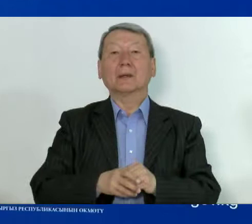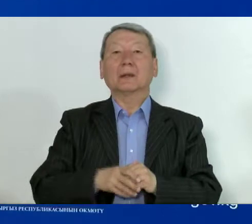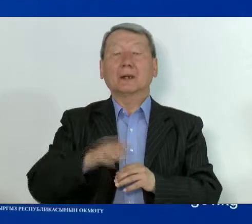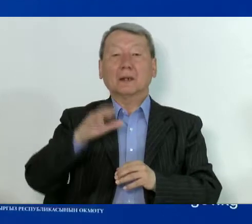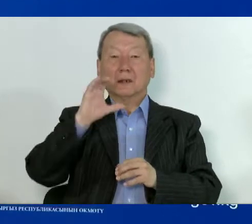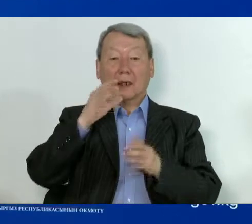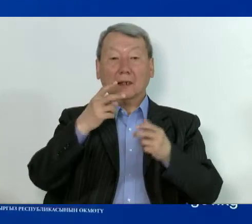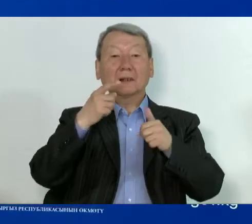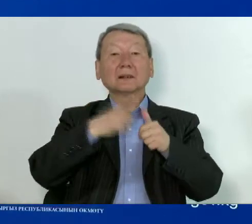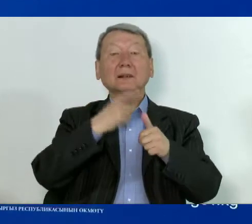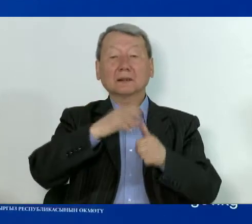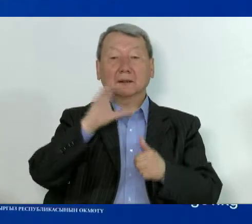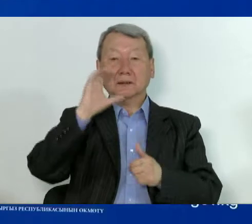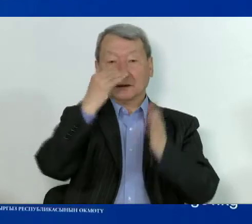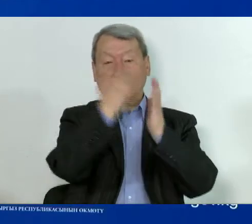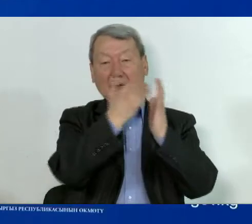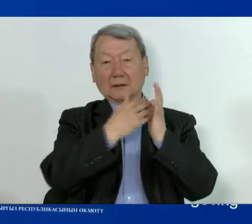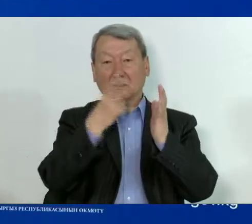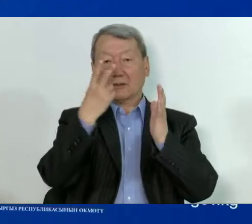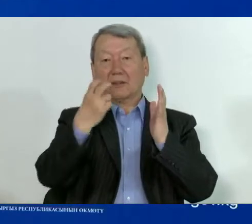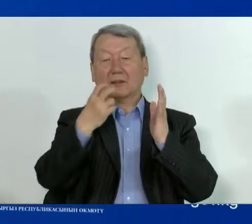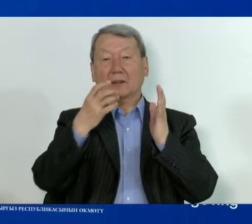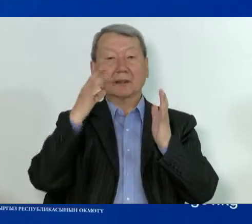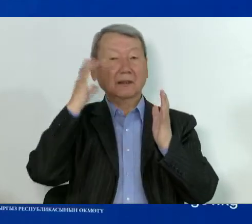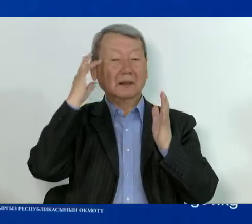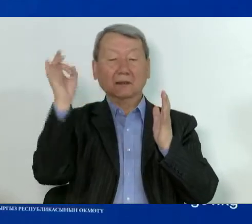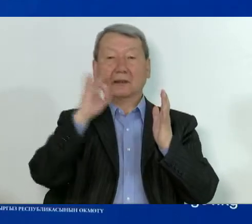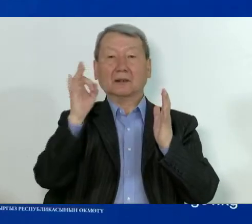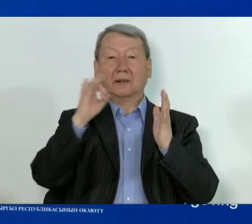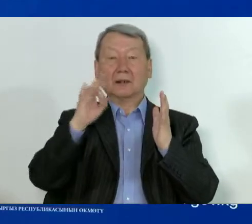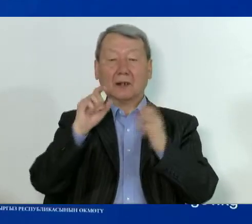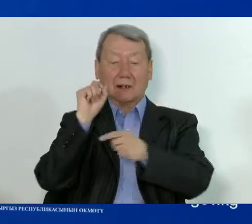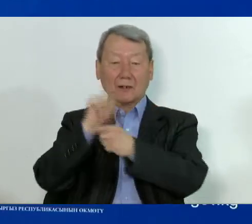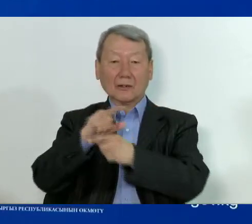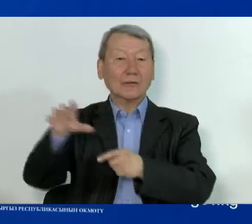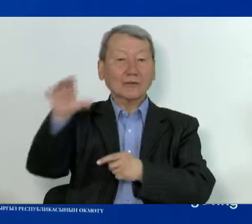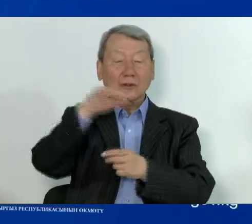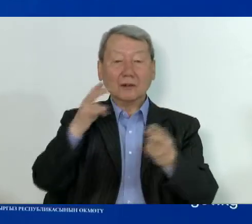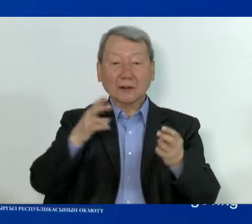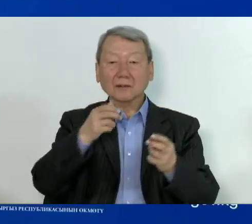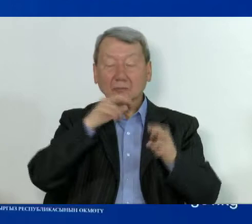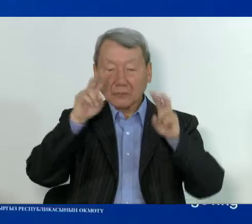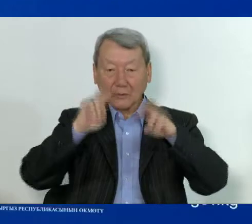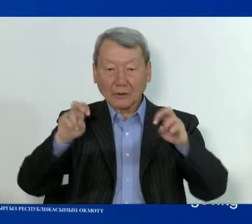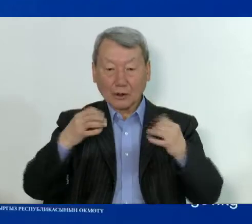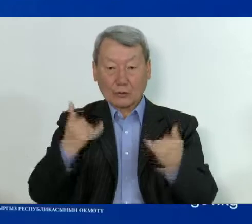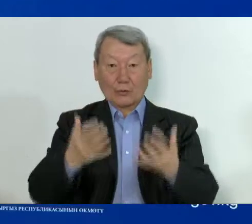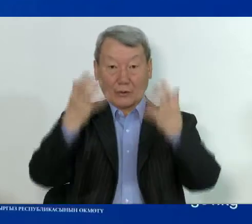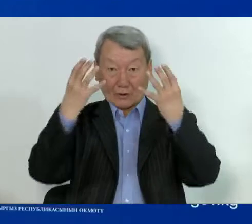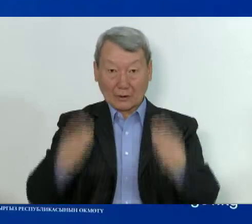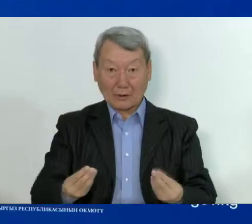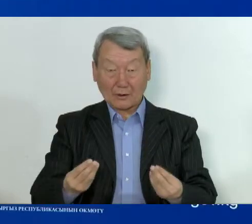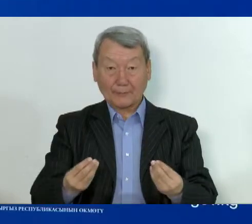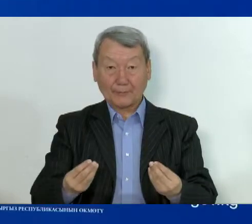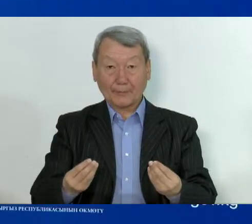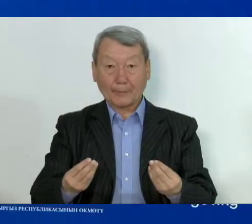статье 200 Уголовного кодекса Кыргызской Республики. Назначены все необходимые экспертизы. На сегодняшний